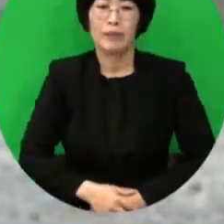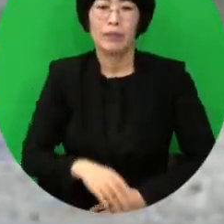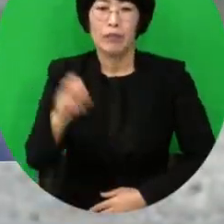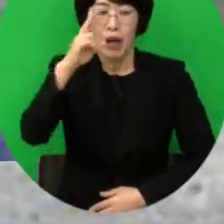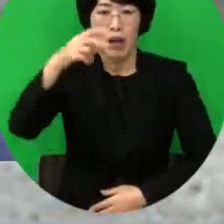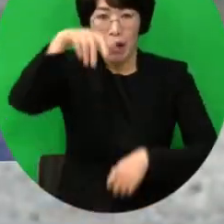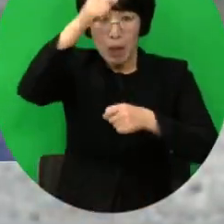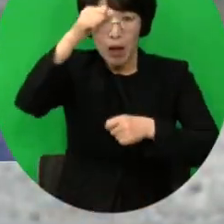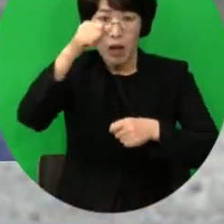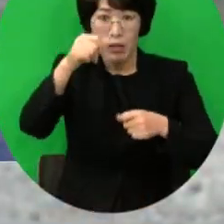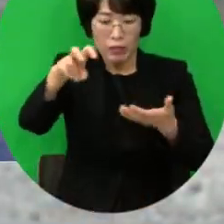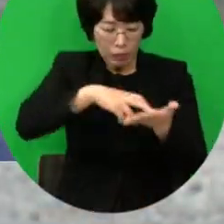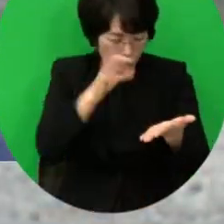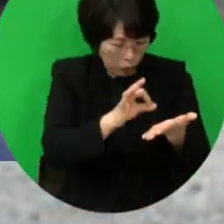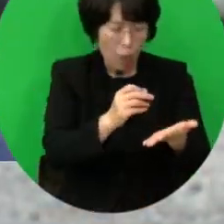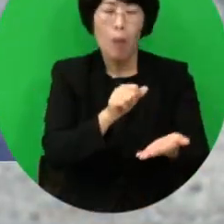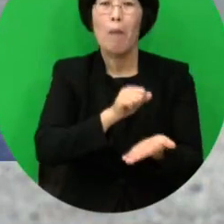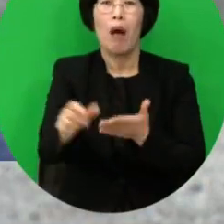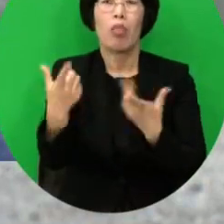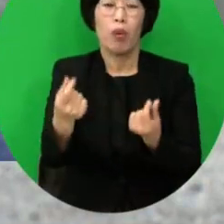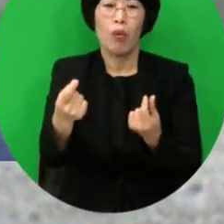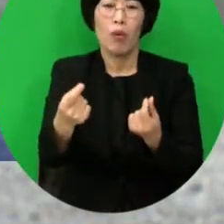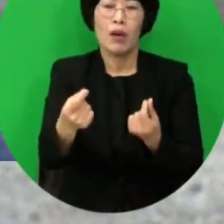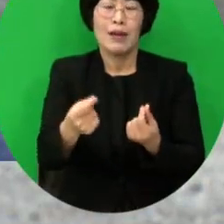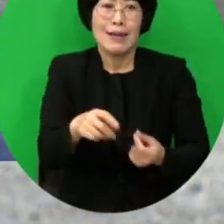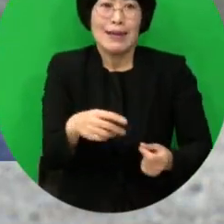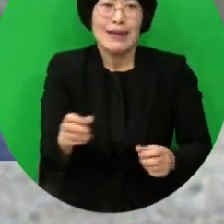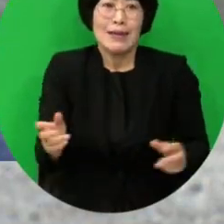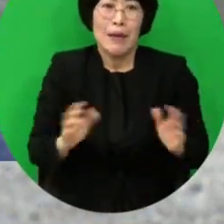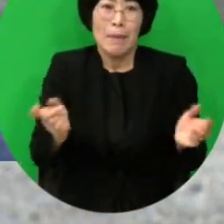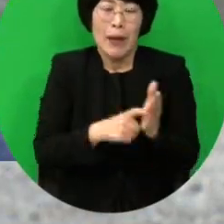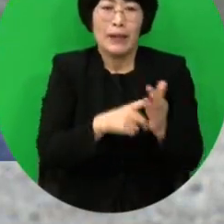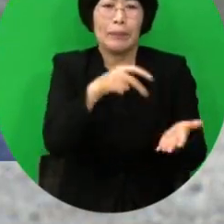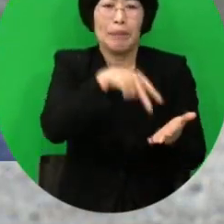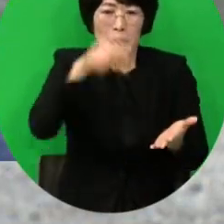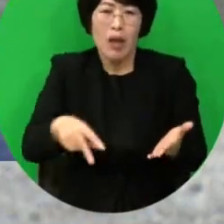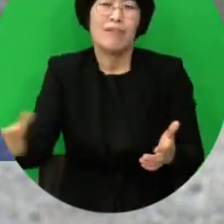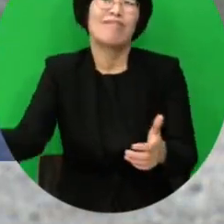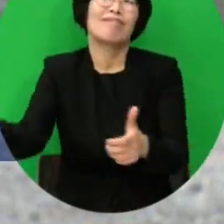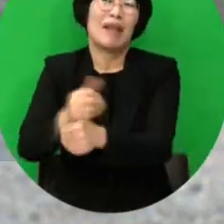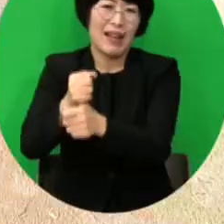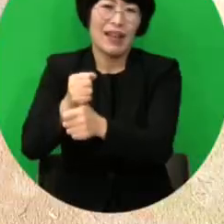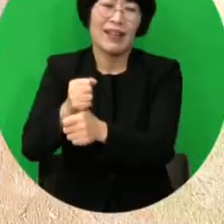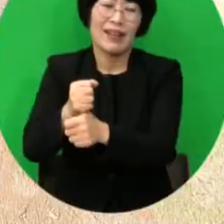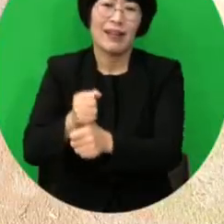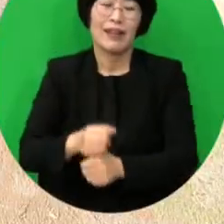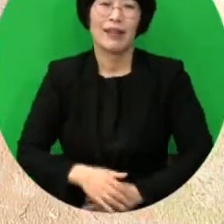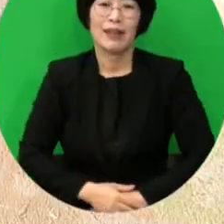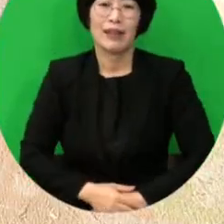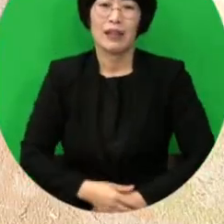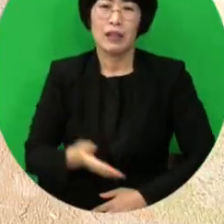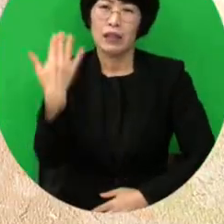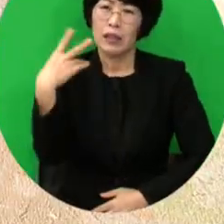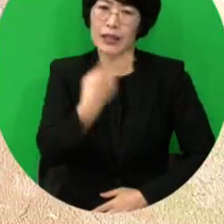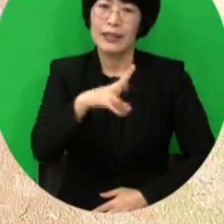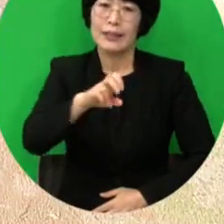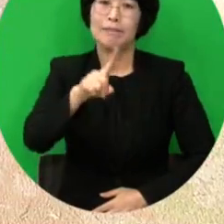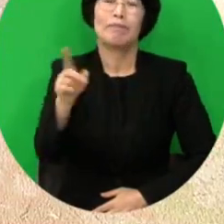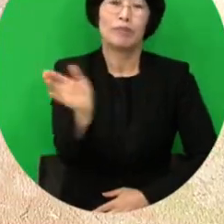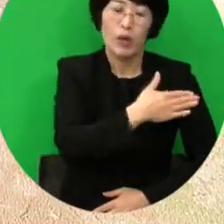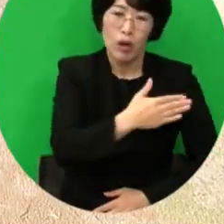바지가 인상착의하고 똑같아. 그래서 정신없이 내렸죠. 내려가지고 딱 붙잡았어요. 지난